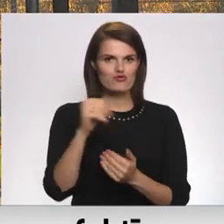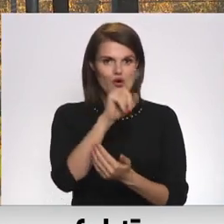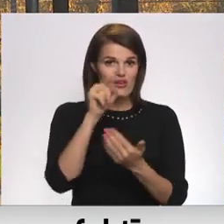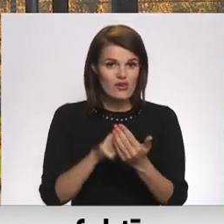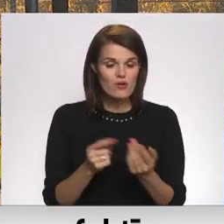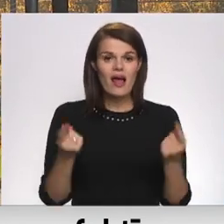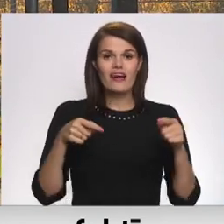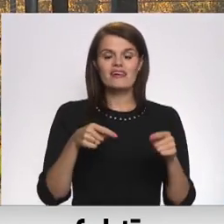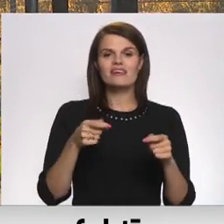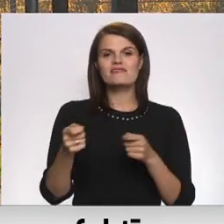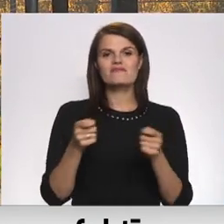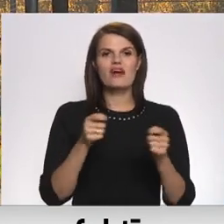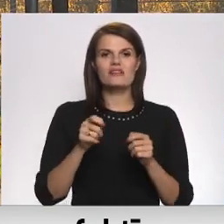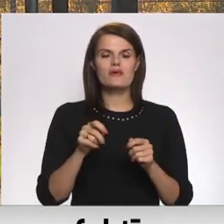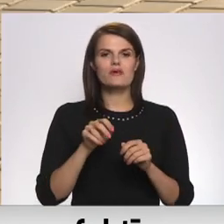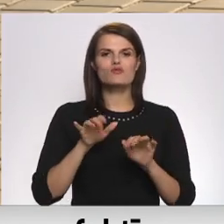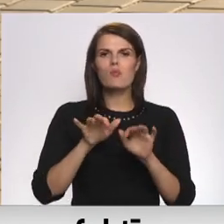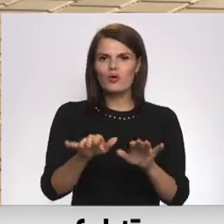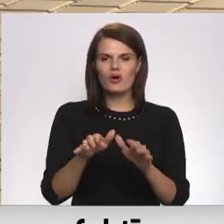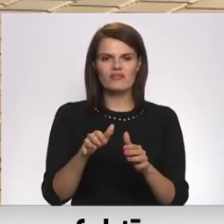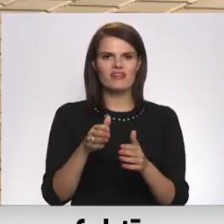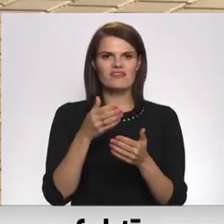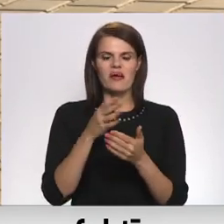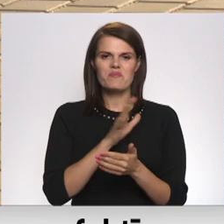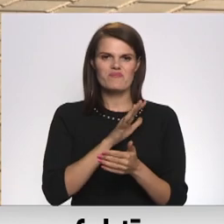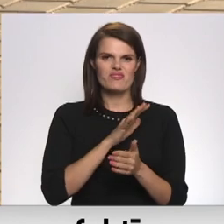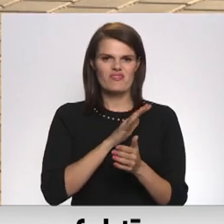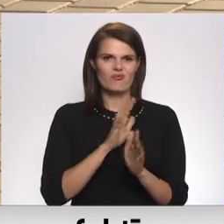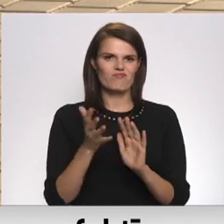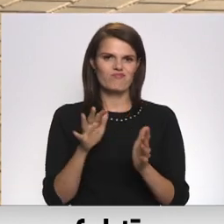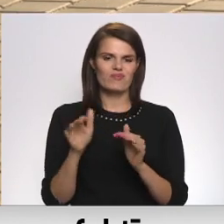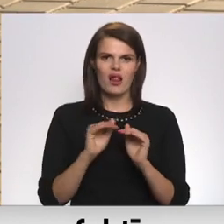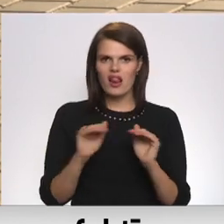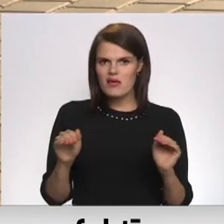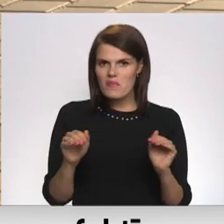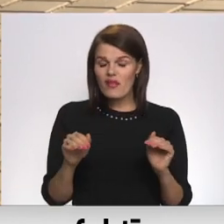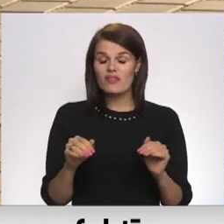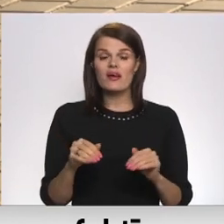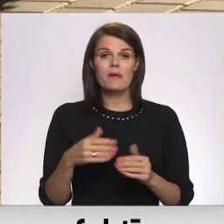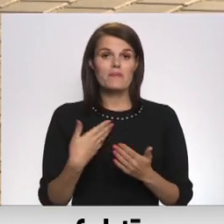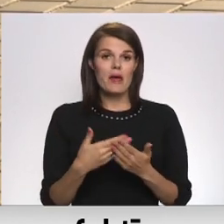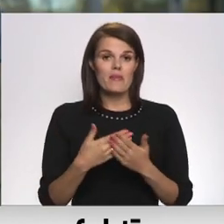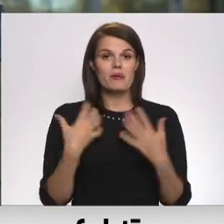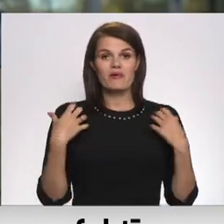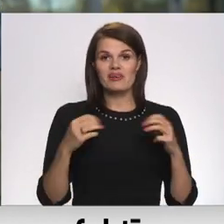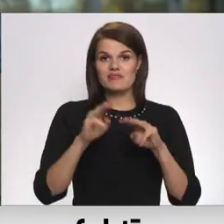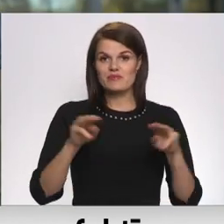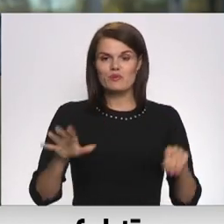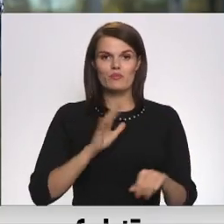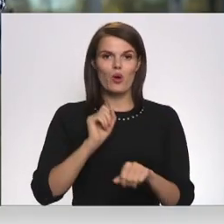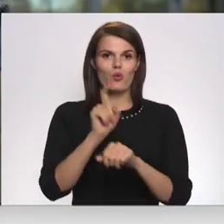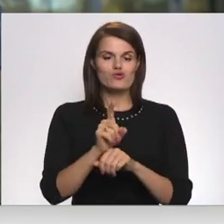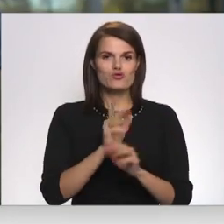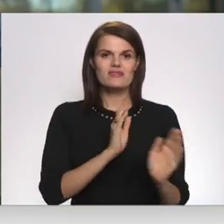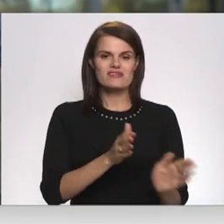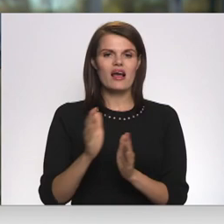Krīzes vadības koordinācijas procesi arī nesot bijuši izcilā līmenī. Tā vietā, teiksim, veselības ministrijai tika uzdots gatavot normatīvos